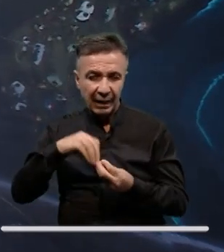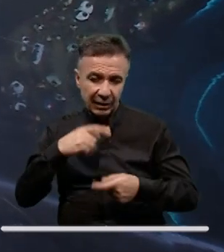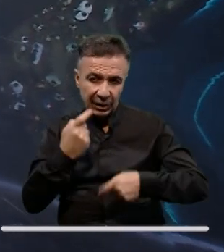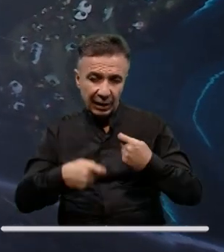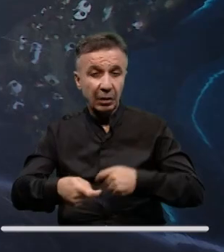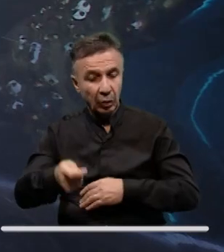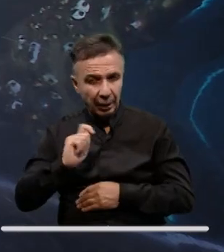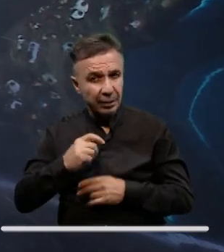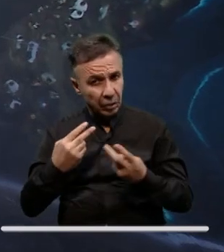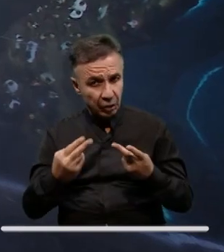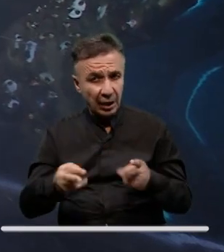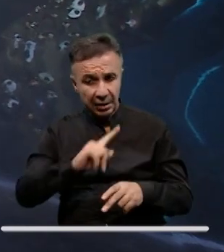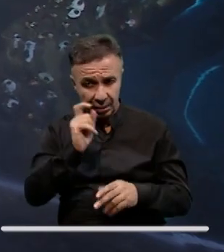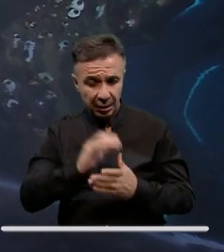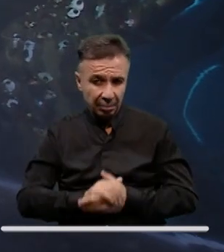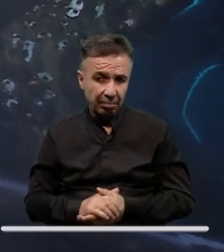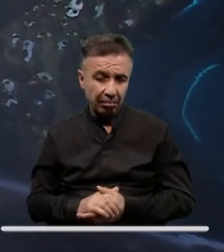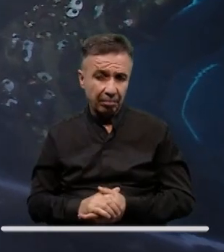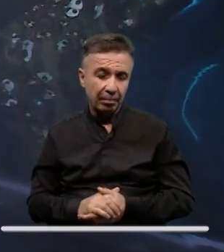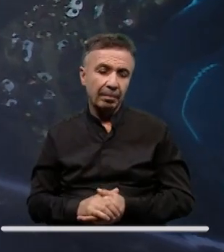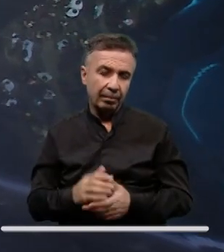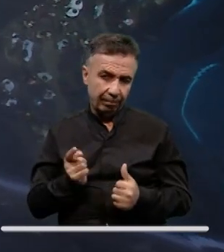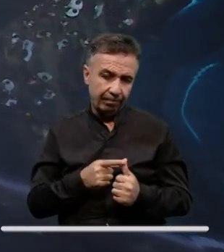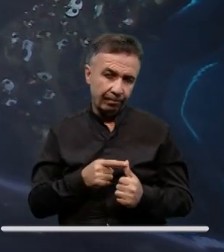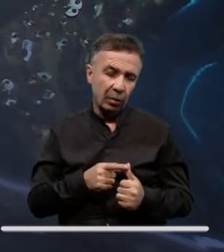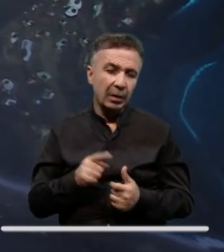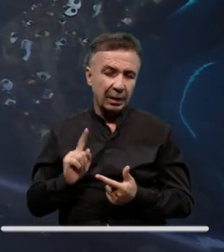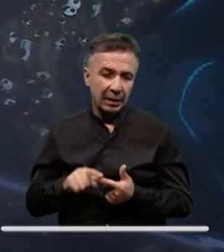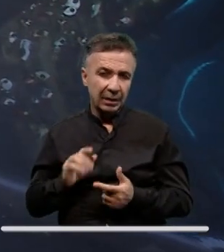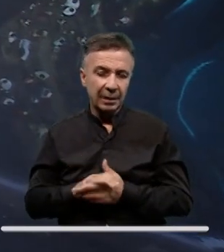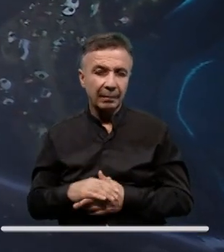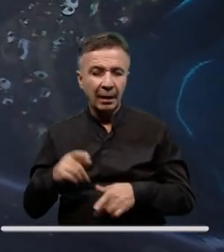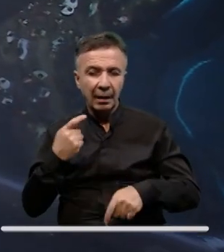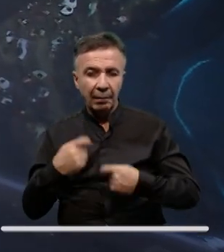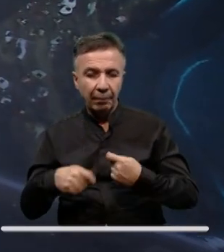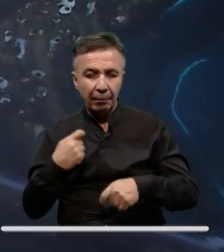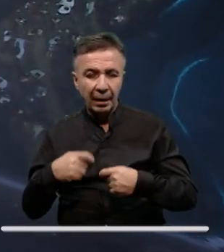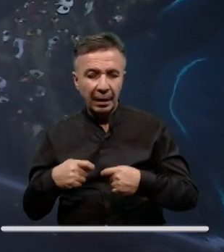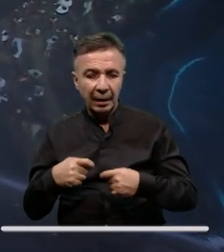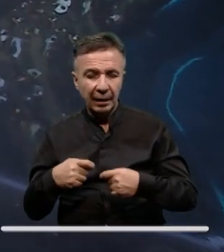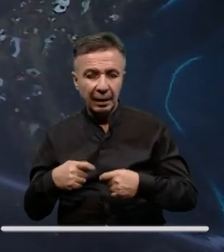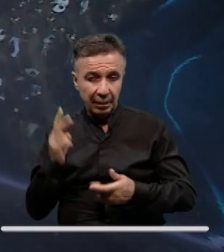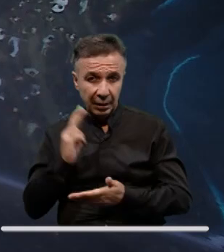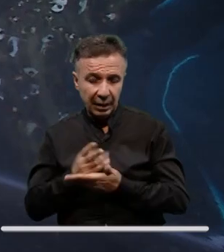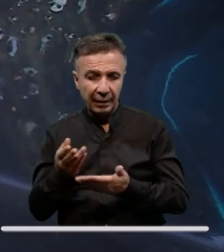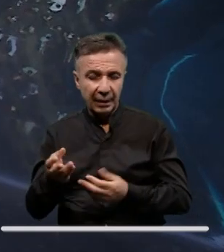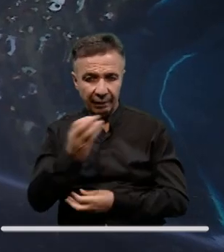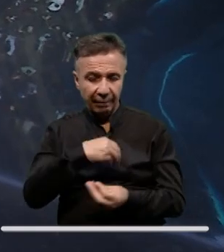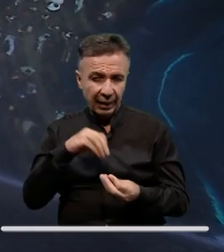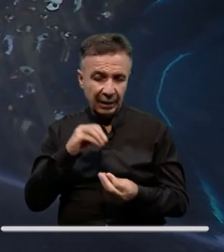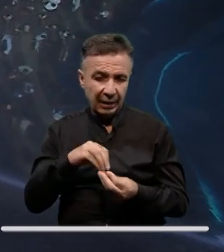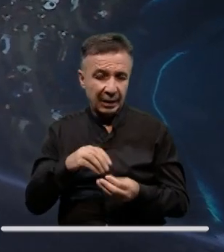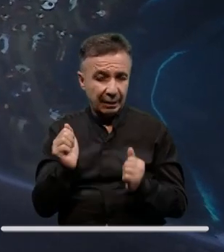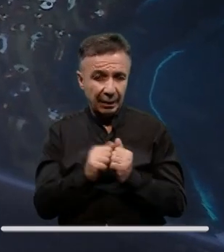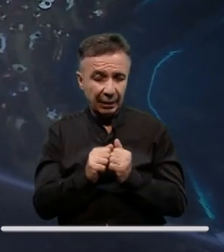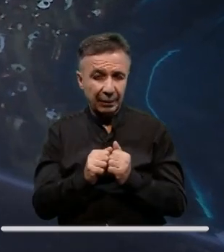diye bir fetva tarih boyunca Verildi mi bu bir ikincisi bankaların belirlemiş olduğu faiz miktarının yanı sıra bir de